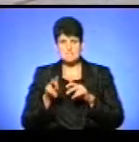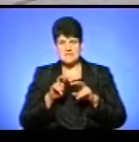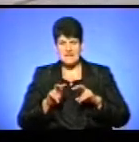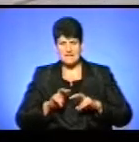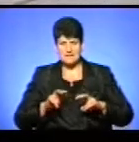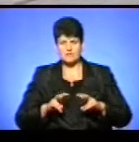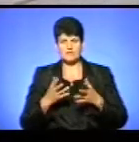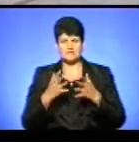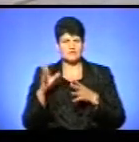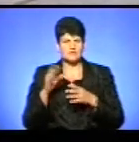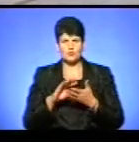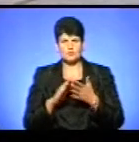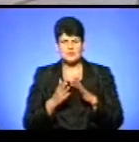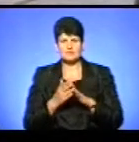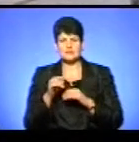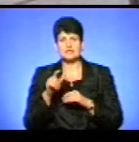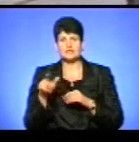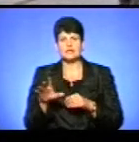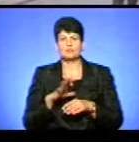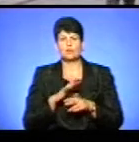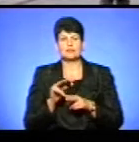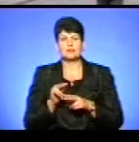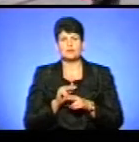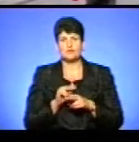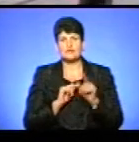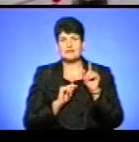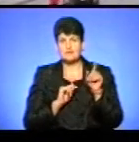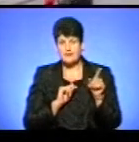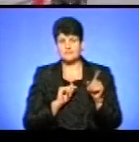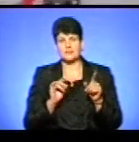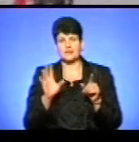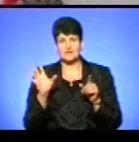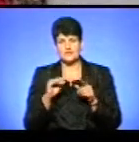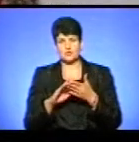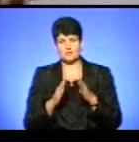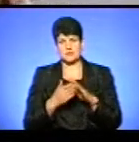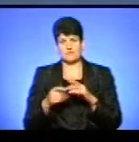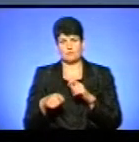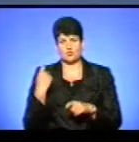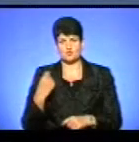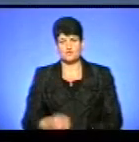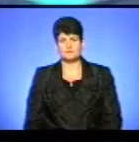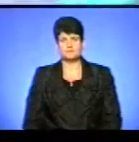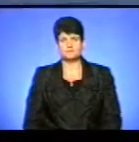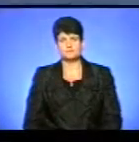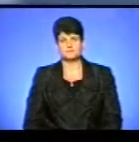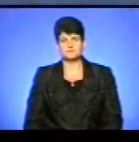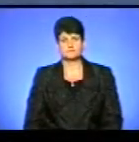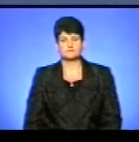встановлюють всі обставини тих людей, які там перебували на лікуванні, і всі обставини даного кримінального правопорушення.